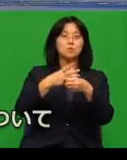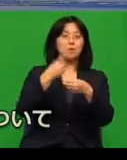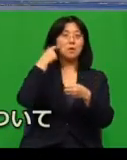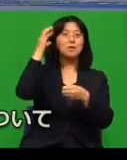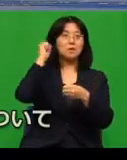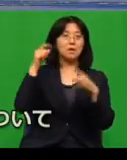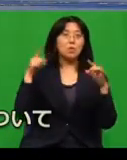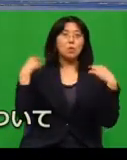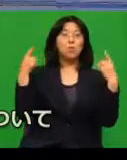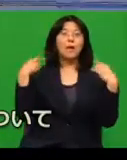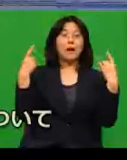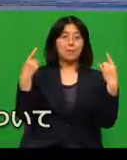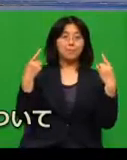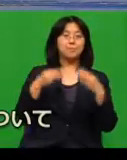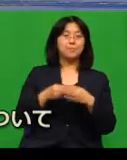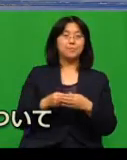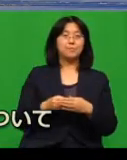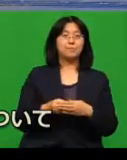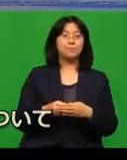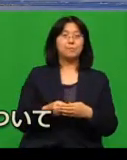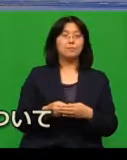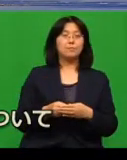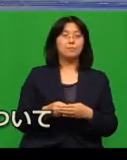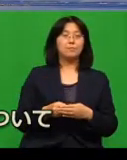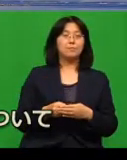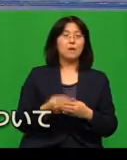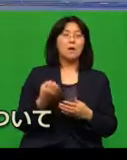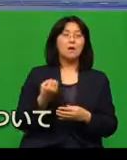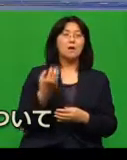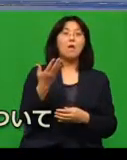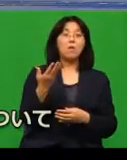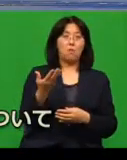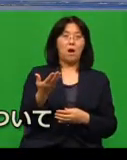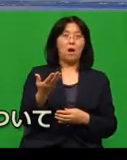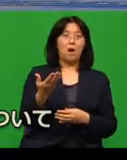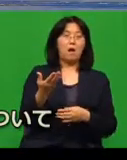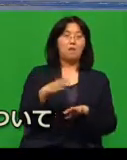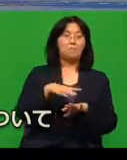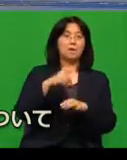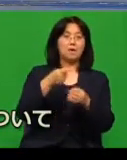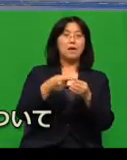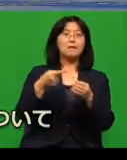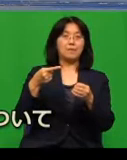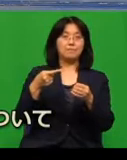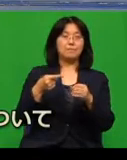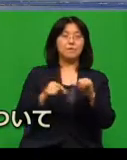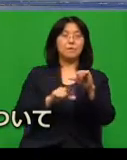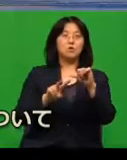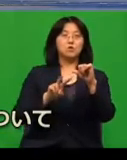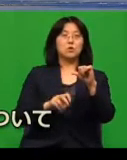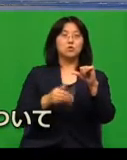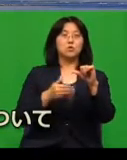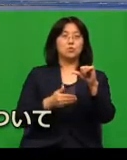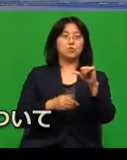アということでございます。で、この令和元年の5月29日